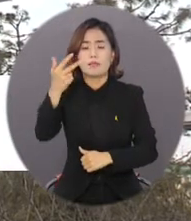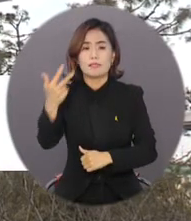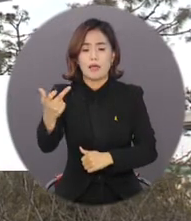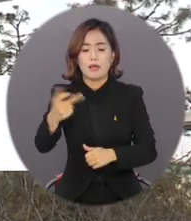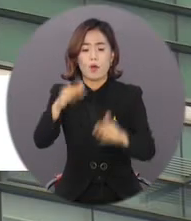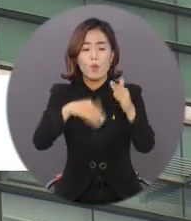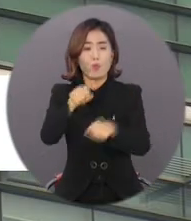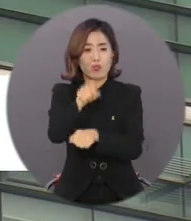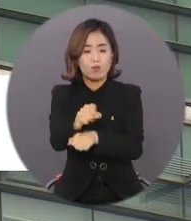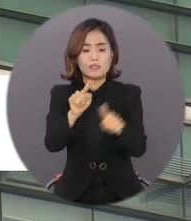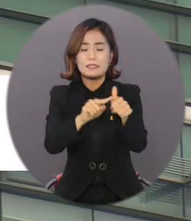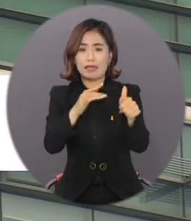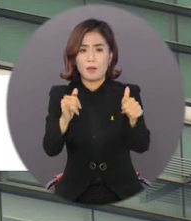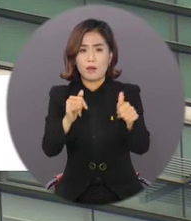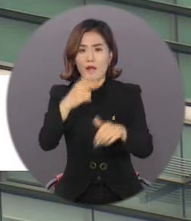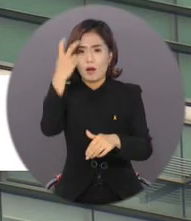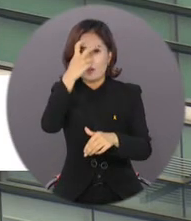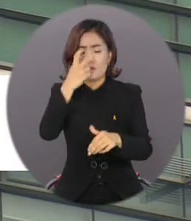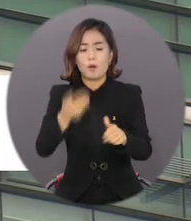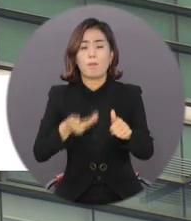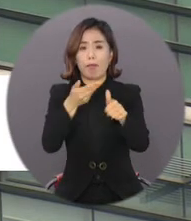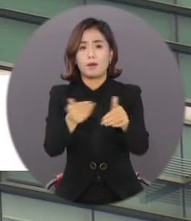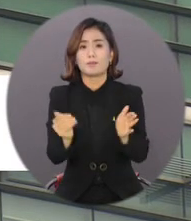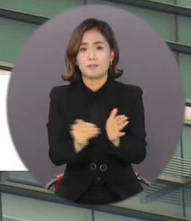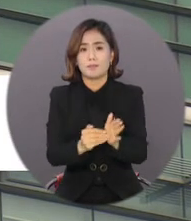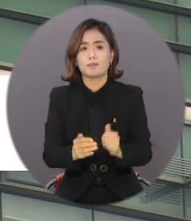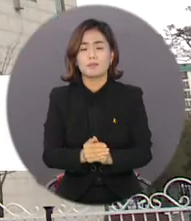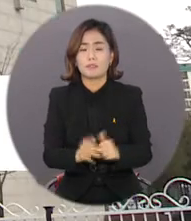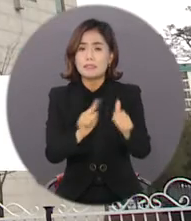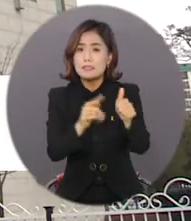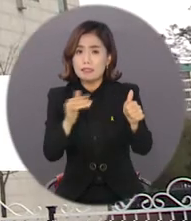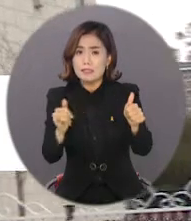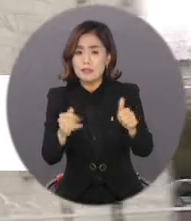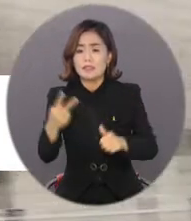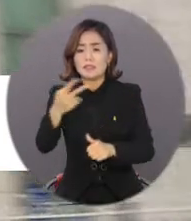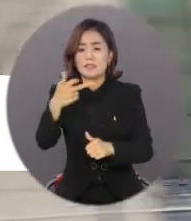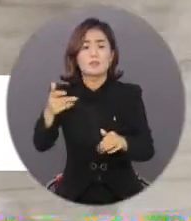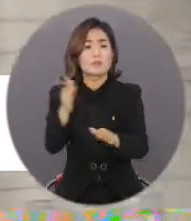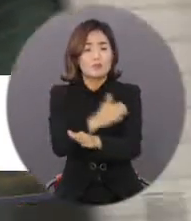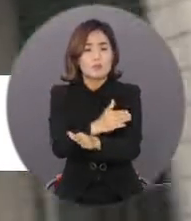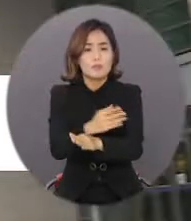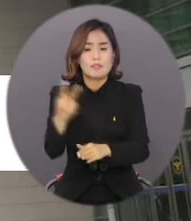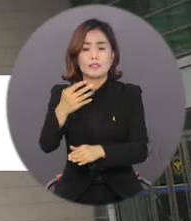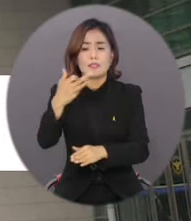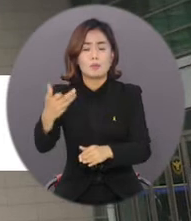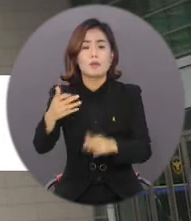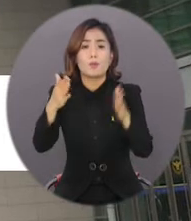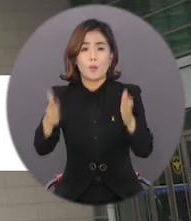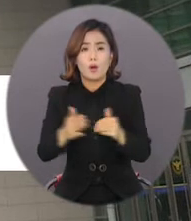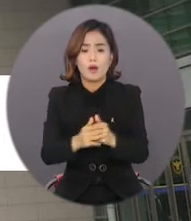광산구 간부 공무원 A씨를 검찰에 구속 송치했습니다. A씨는 지난 2017년부터 2018년